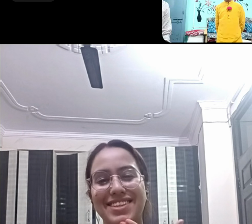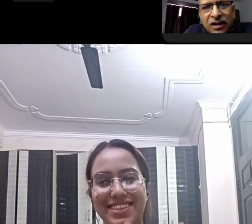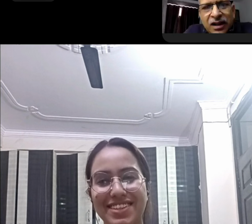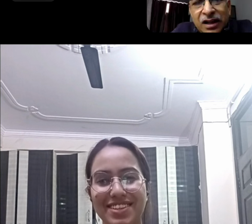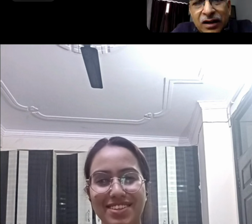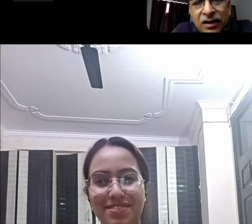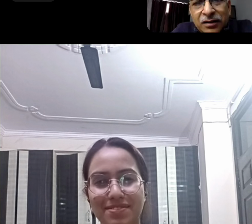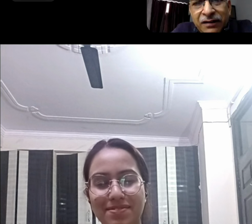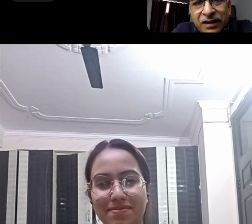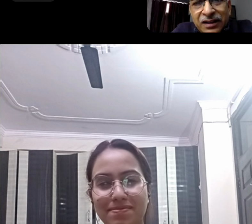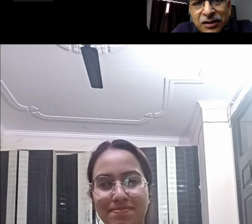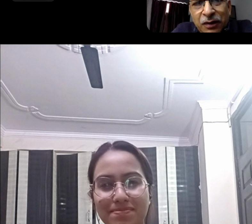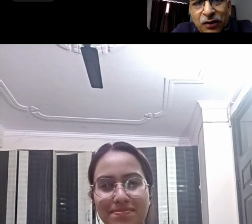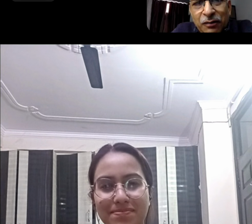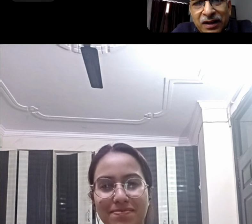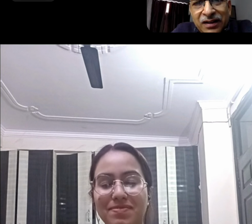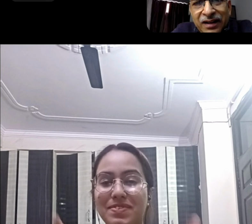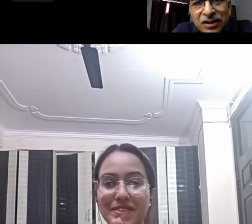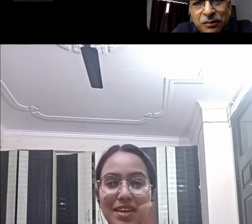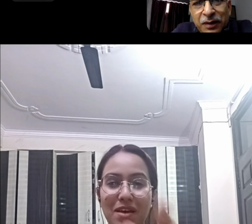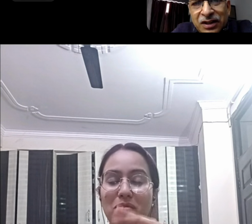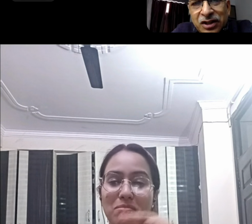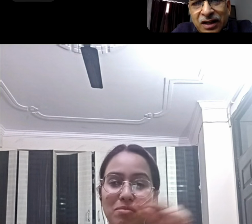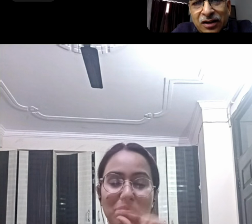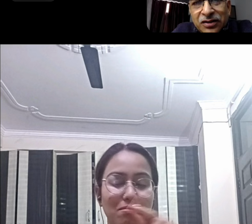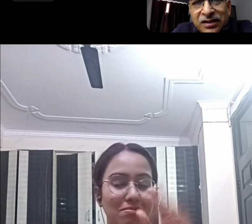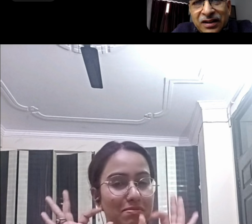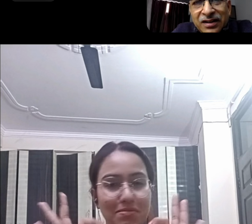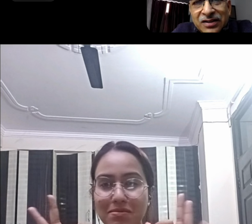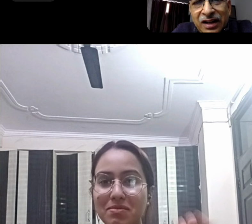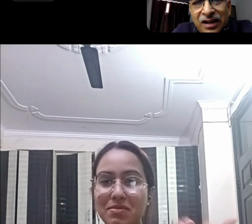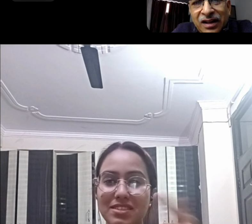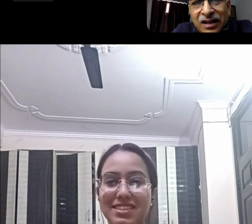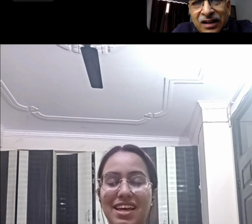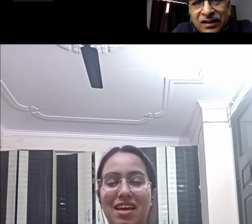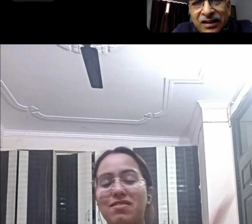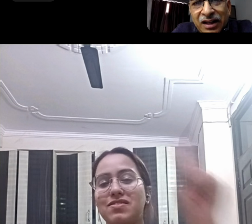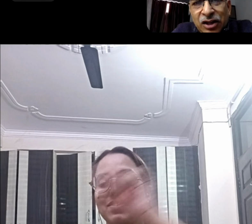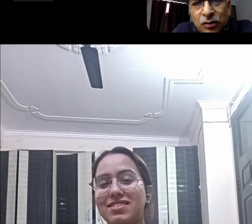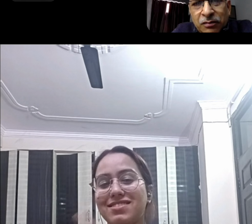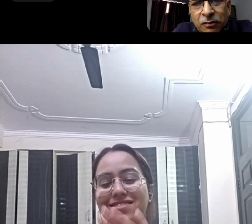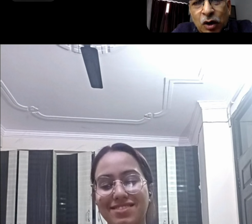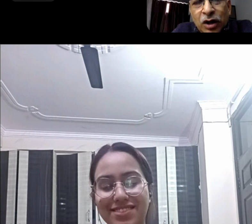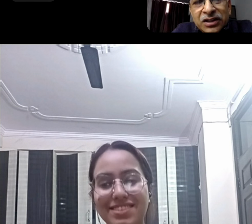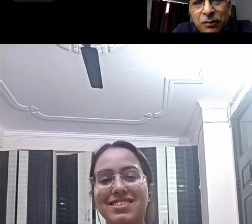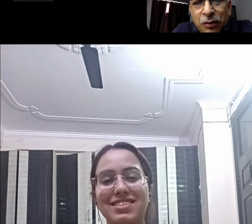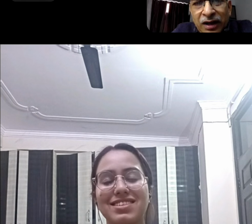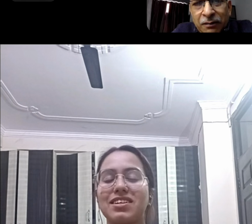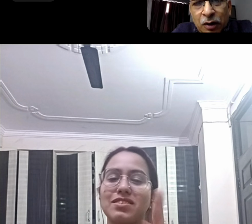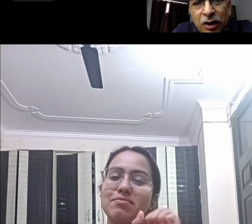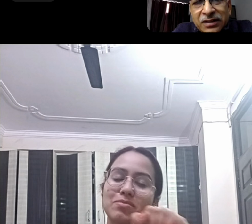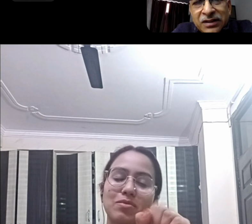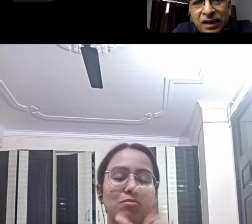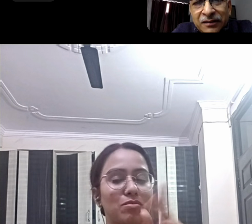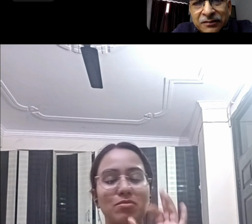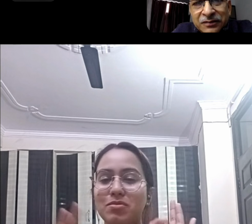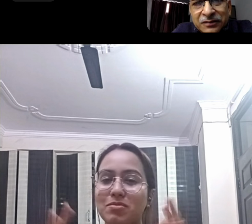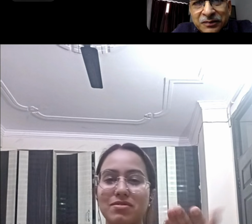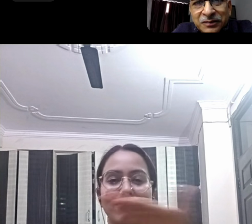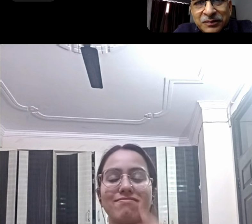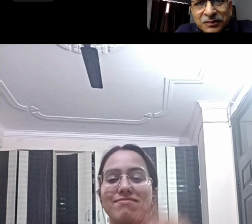फॉर गिविंग दिस परफॉर्मेंस एंड स्पीच हेयर ऑन चिल्ड्रंस डे. थैंक यू. बहुत अच्छा बोले आप. बहुत मजा